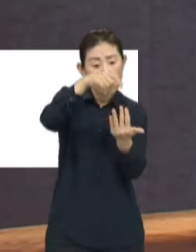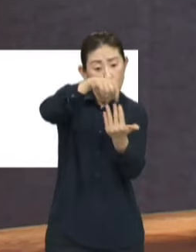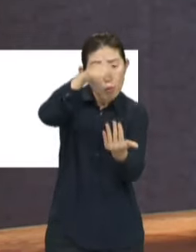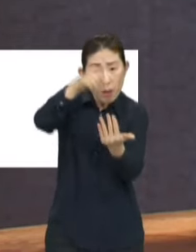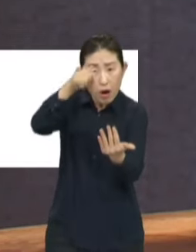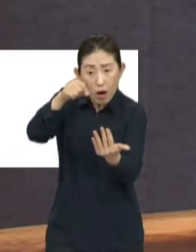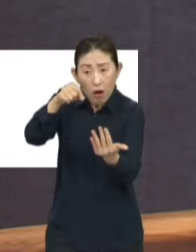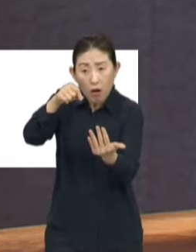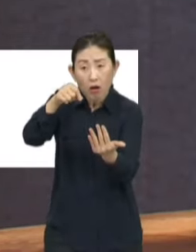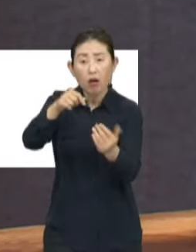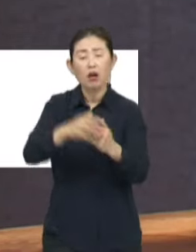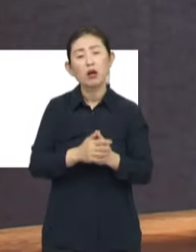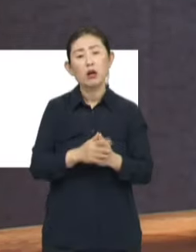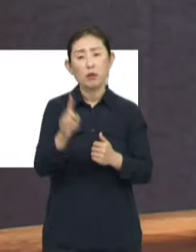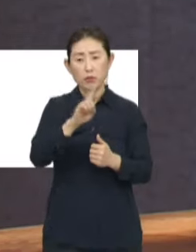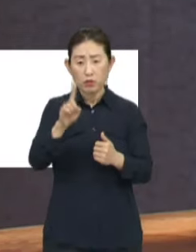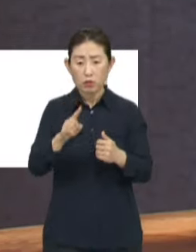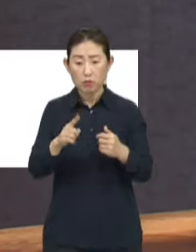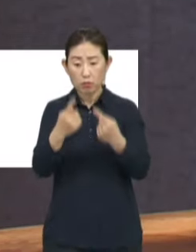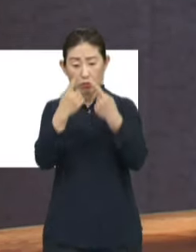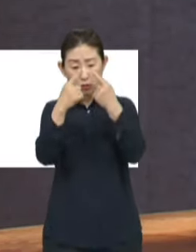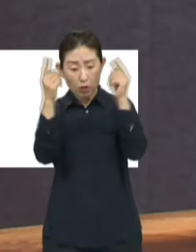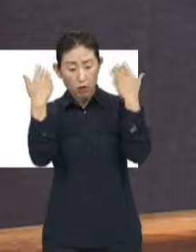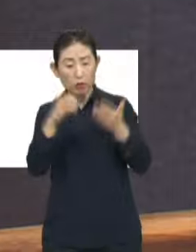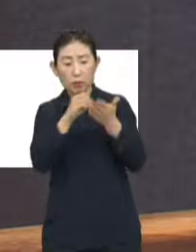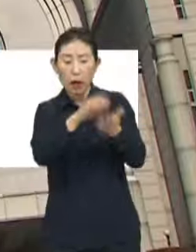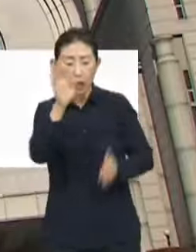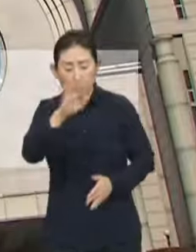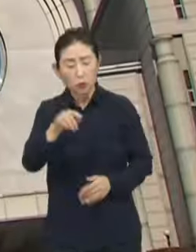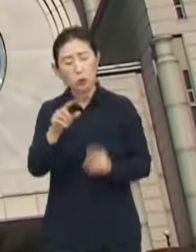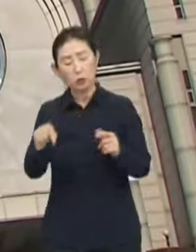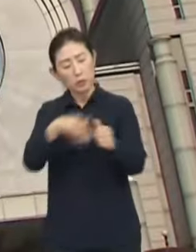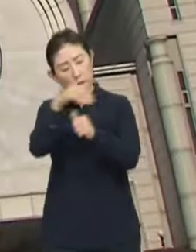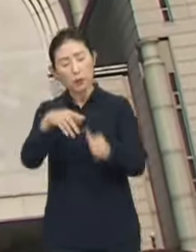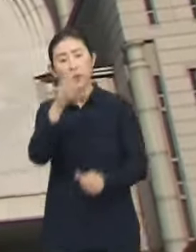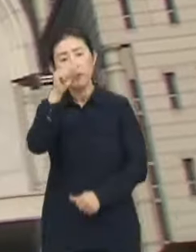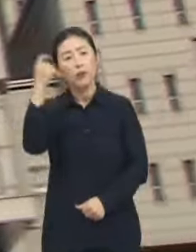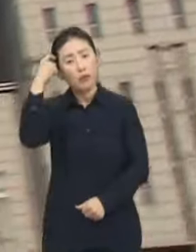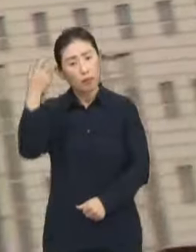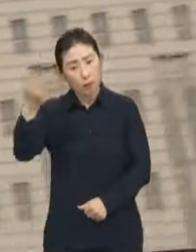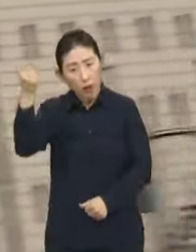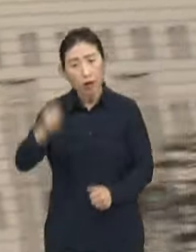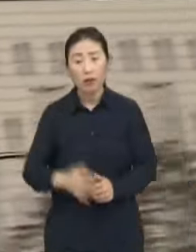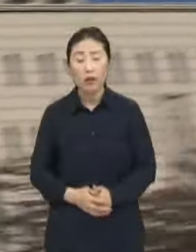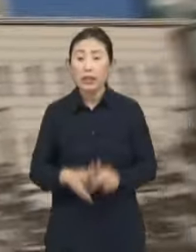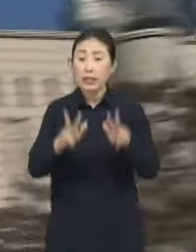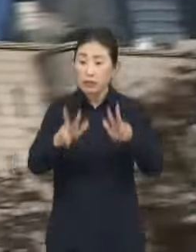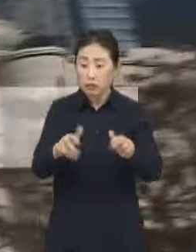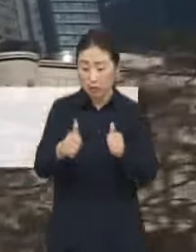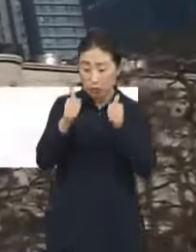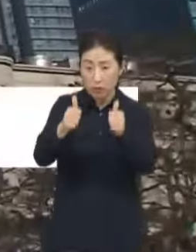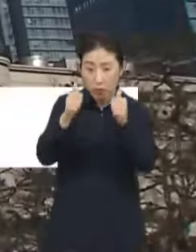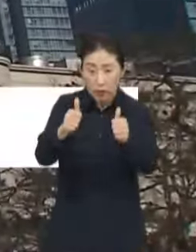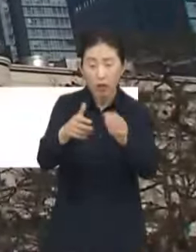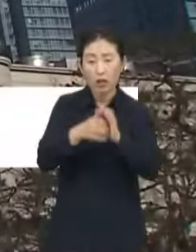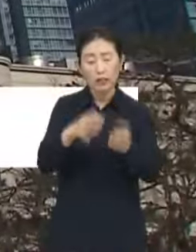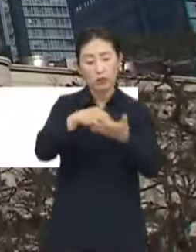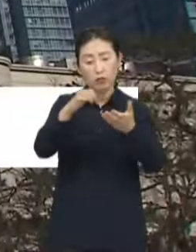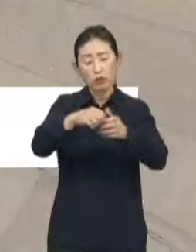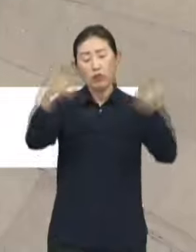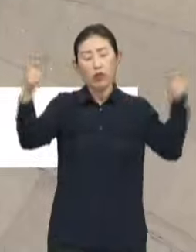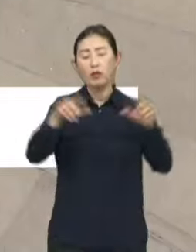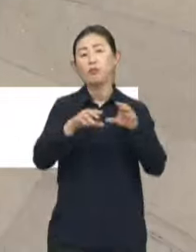의대를 가지 않는 학생들도 매우 민감하게 받아들이고. 항고심이 진행 중인 의대 증원 집행정지 가처분 신청